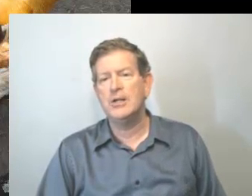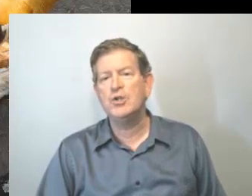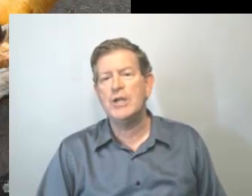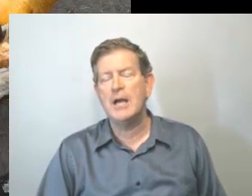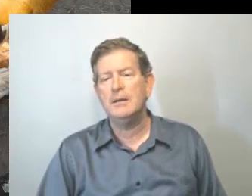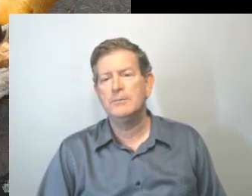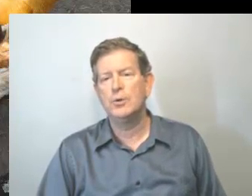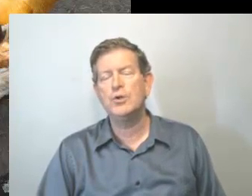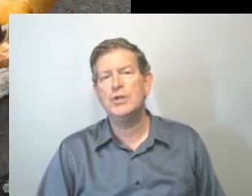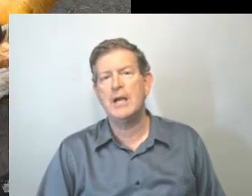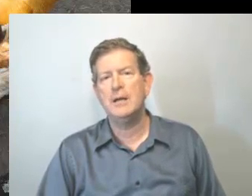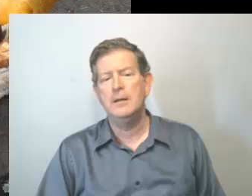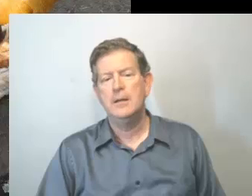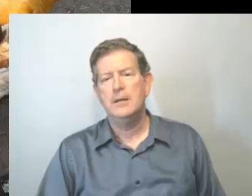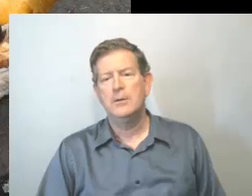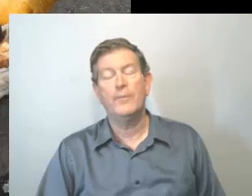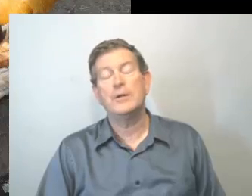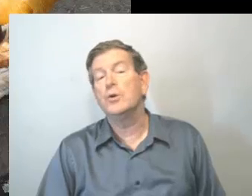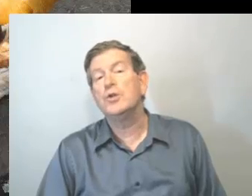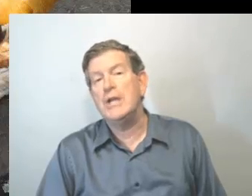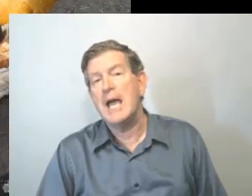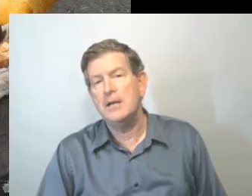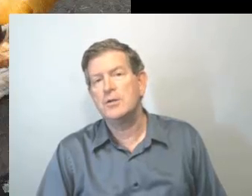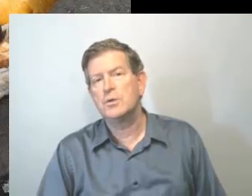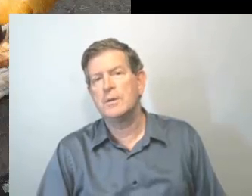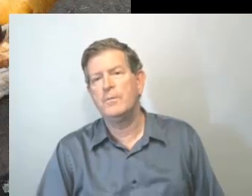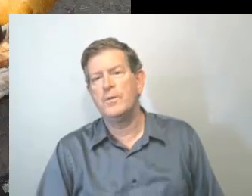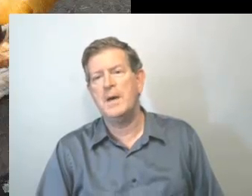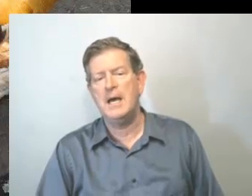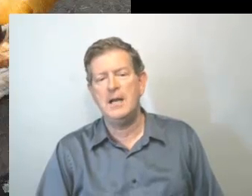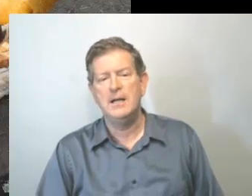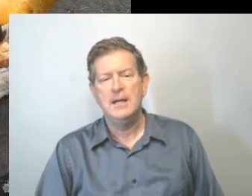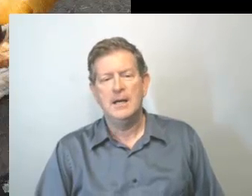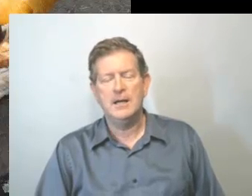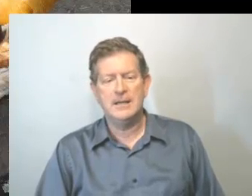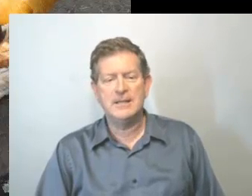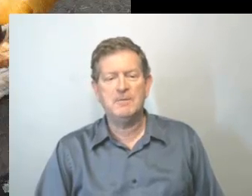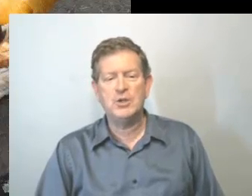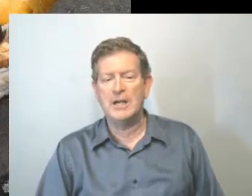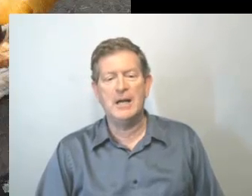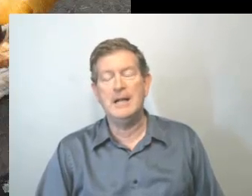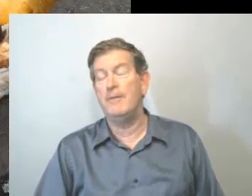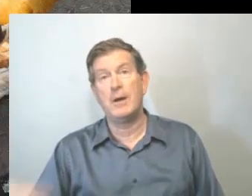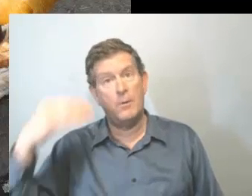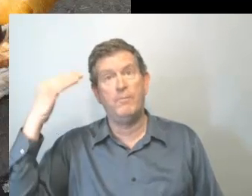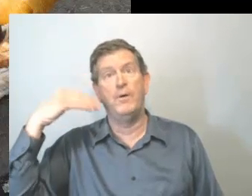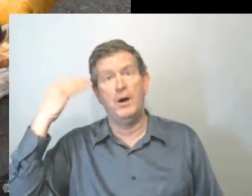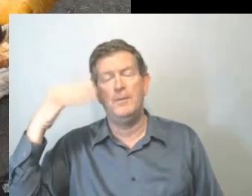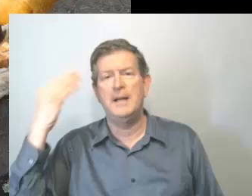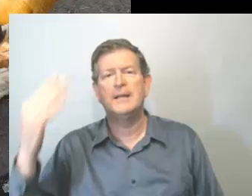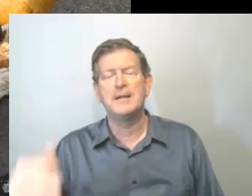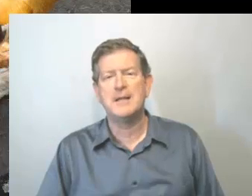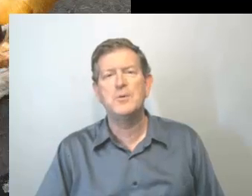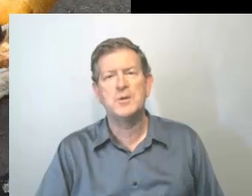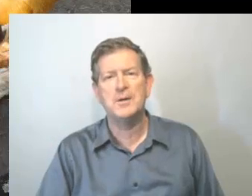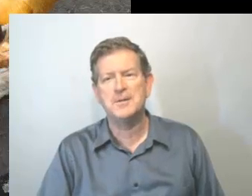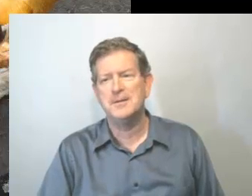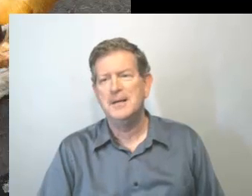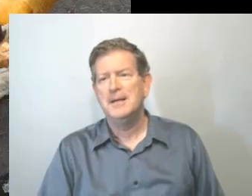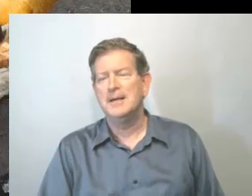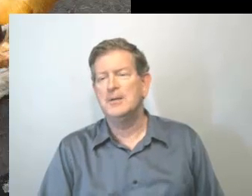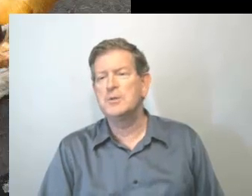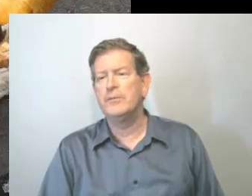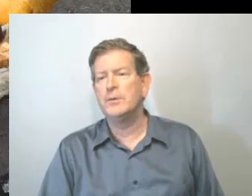Nous avons des chiens, deux chiens, en fait deux chiennes, ce sont des femelles. Cette chienne-là, elle est vraiment folle, mais elle est très